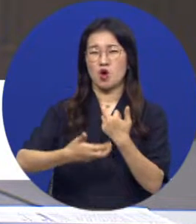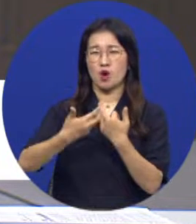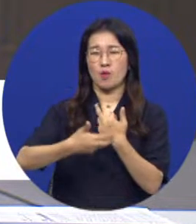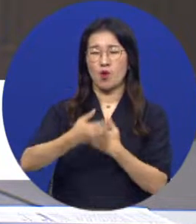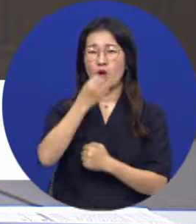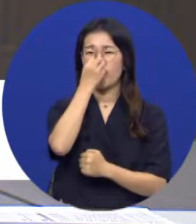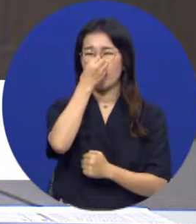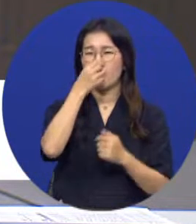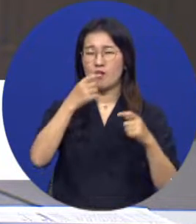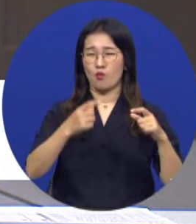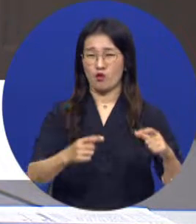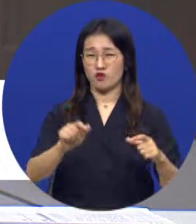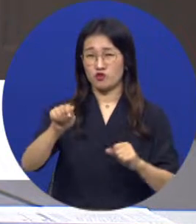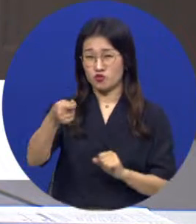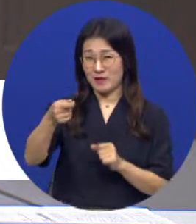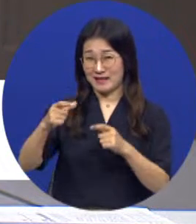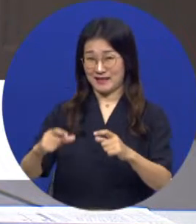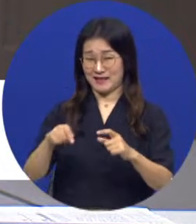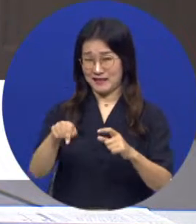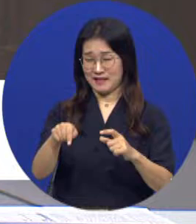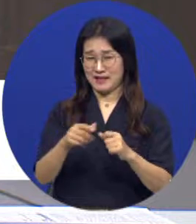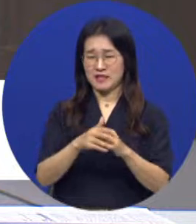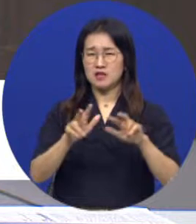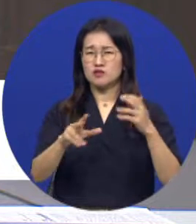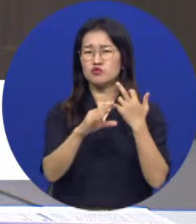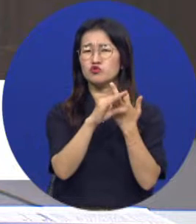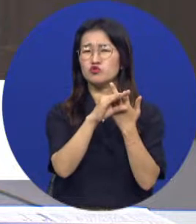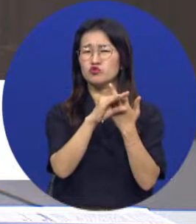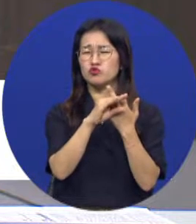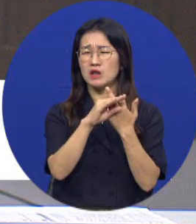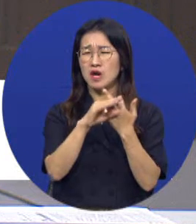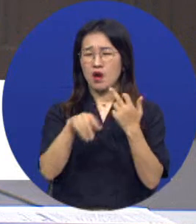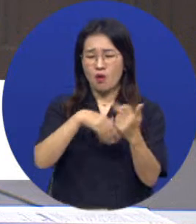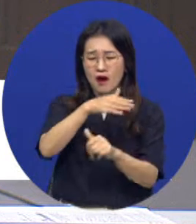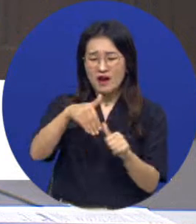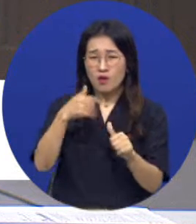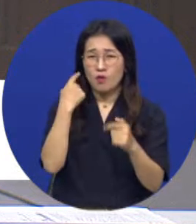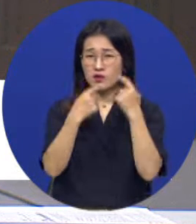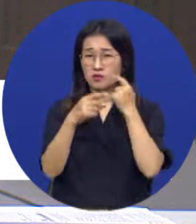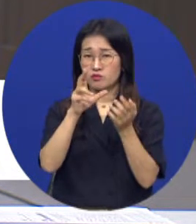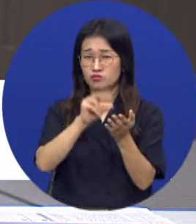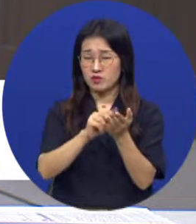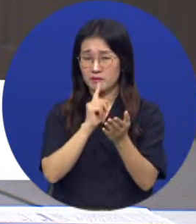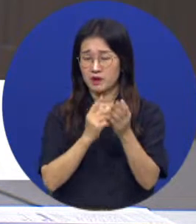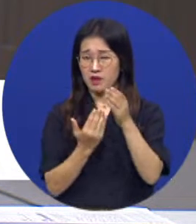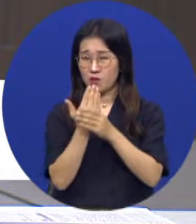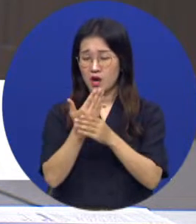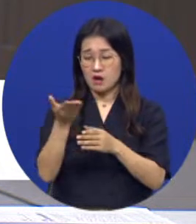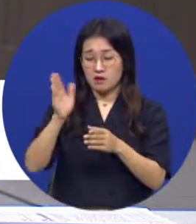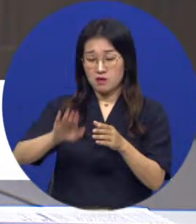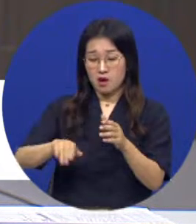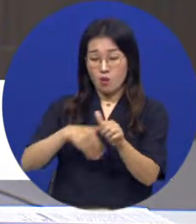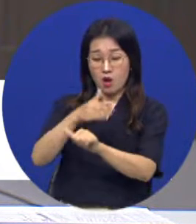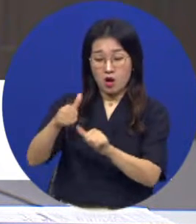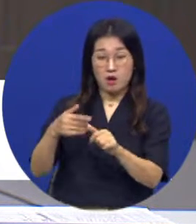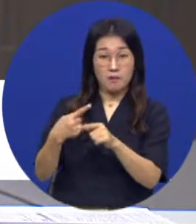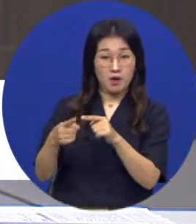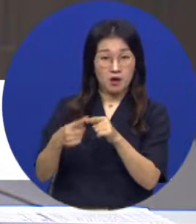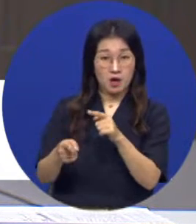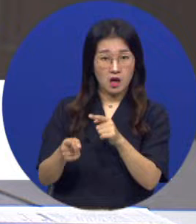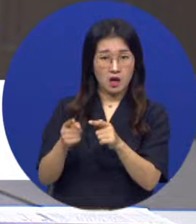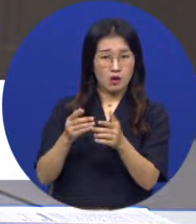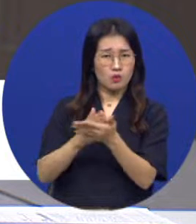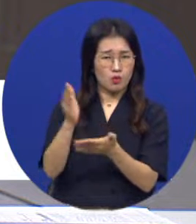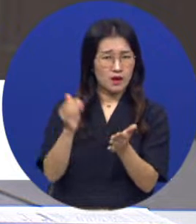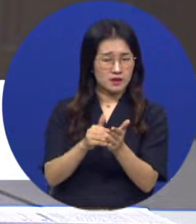수 망 인데요 이 막대한 중산간 부지의 환경 훼손 논란 속에 환경영향평가 심의 를 통과했고 이제